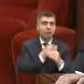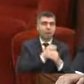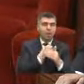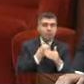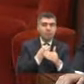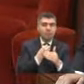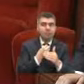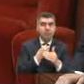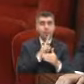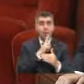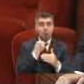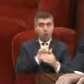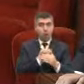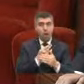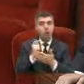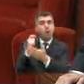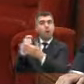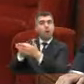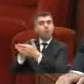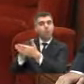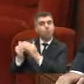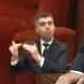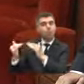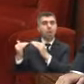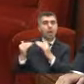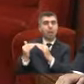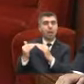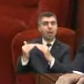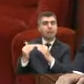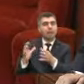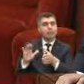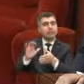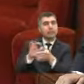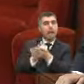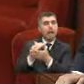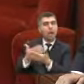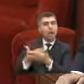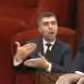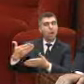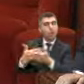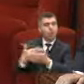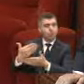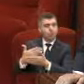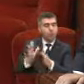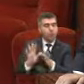العام وفي القطاع الخاص، لأن خص التكامل. ما يمكن شيء يعني يكون النتيجة